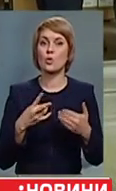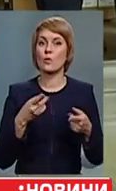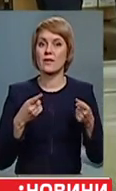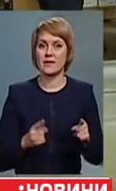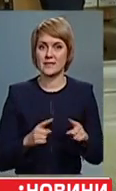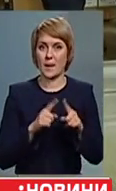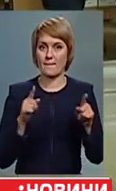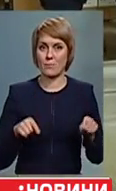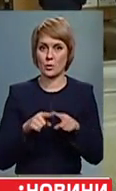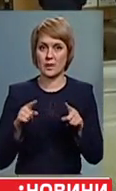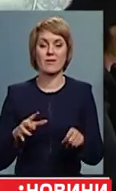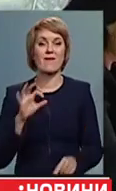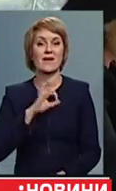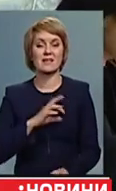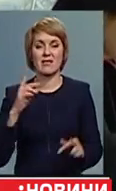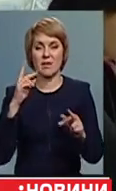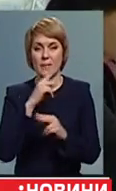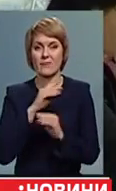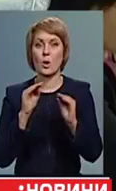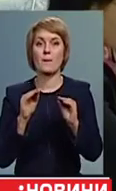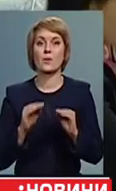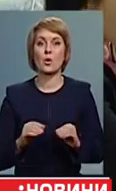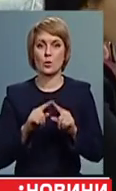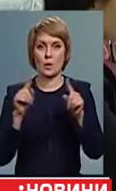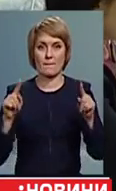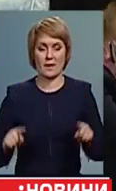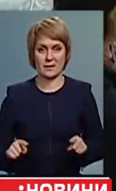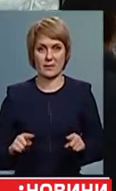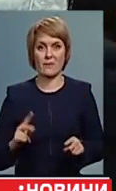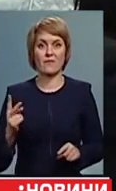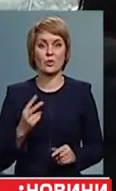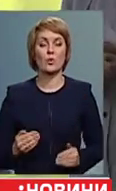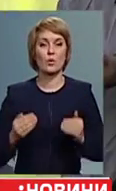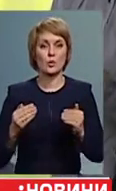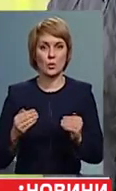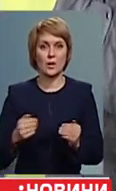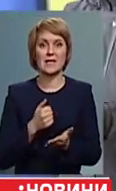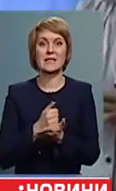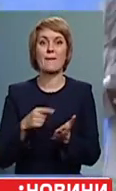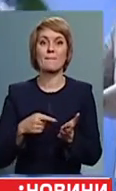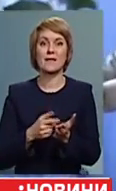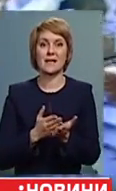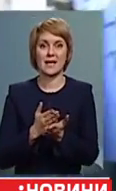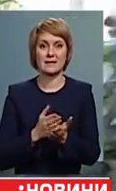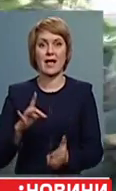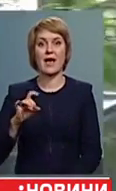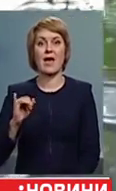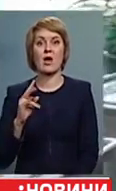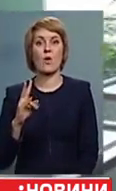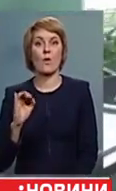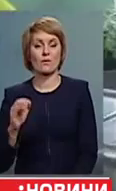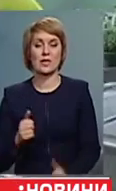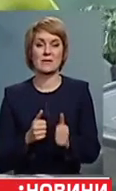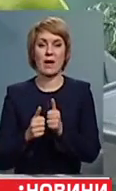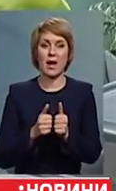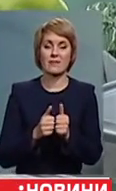також використання неправильного бланка протоколу. Нагадаю, у другому турі за мерське крісло Андрій Райкович змагався із